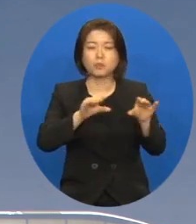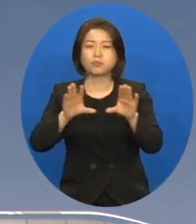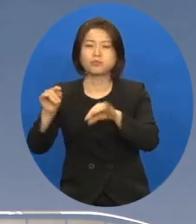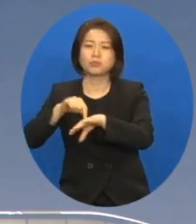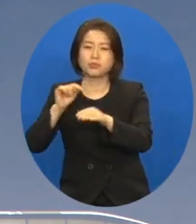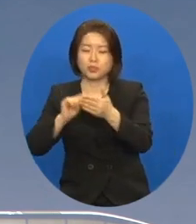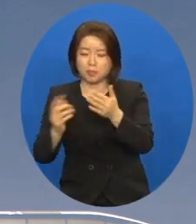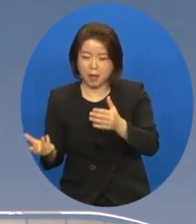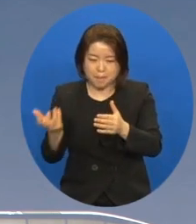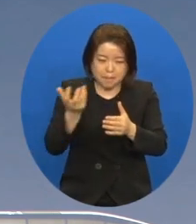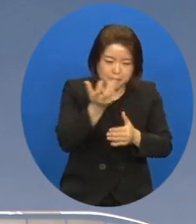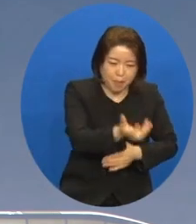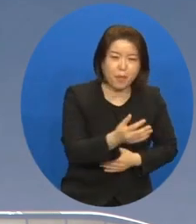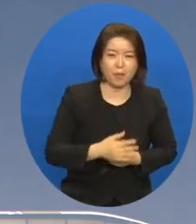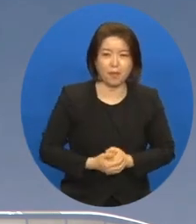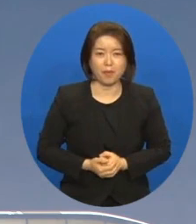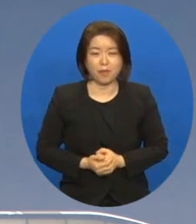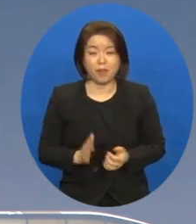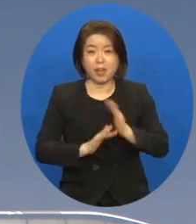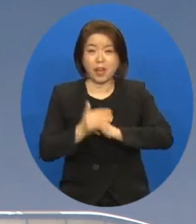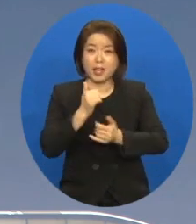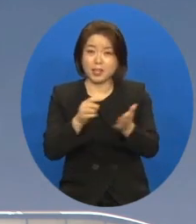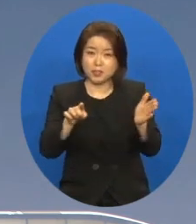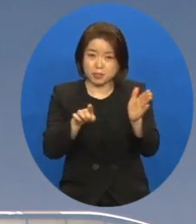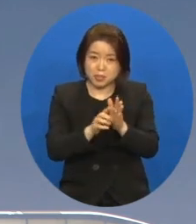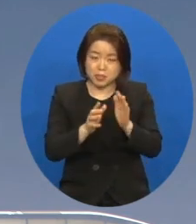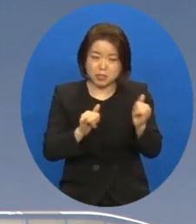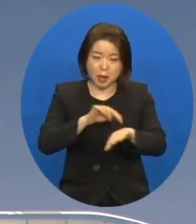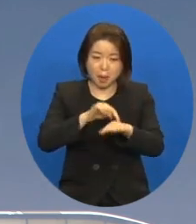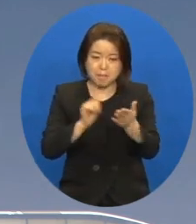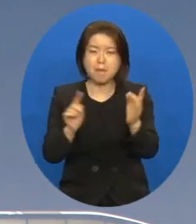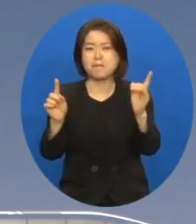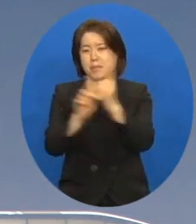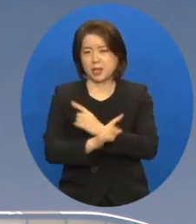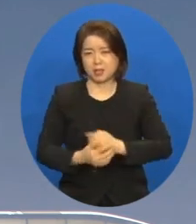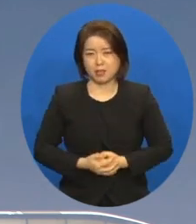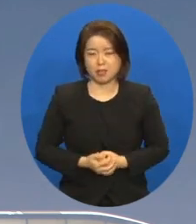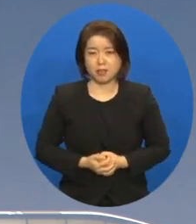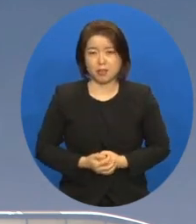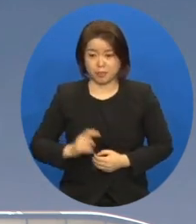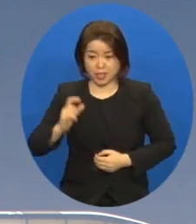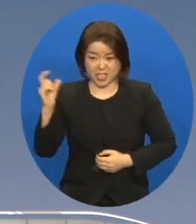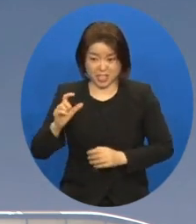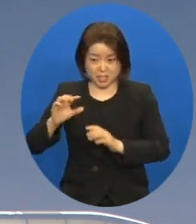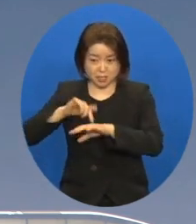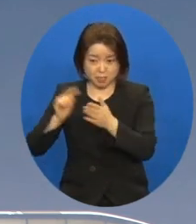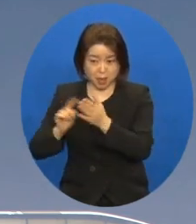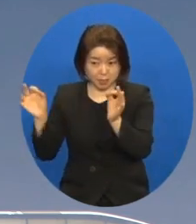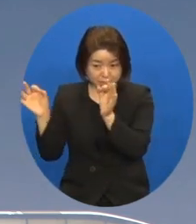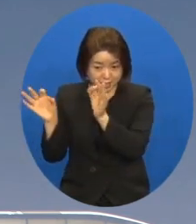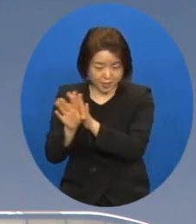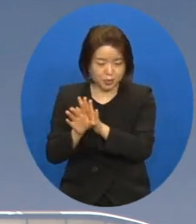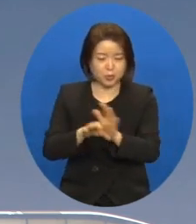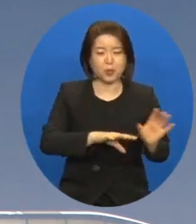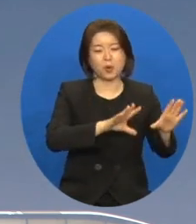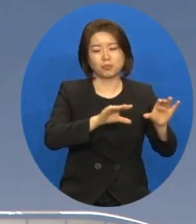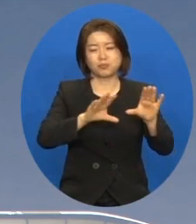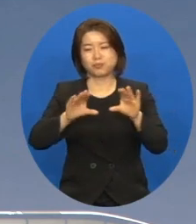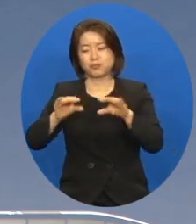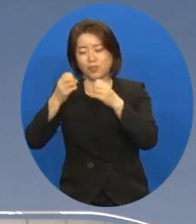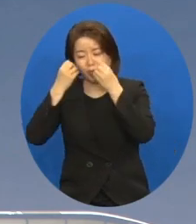것이며, 예수를 믿는 사람은 마음이 뒤집어집니다. 굳은 마음 없어지고 부드러운 마음이